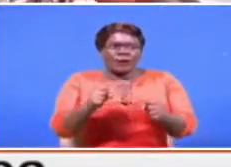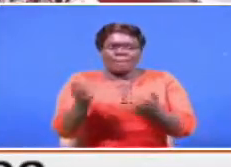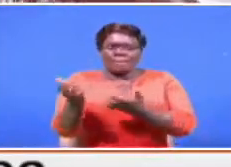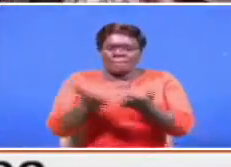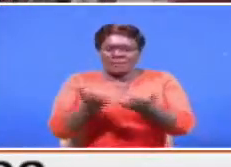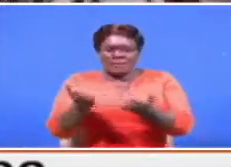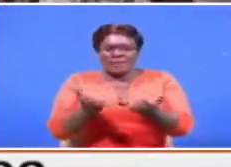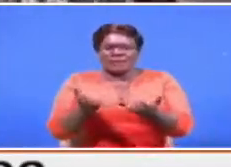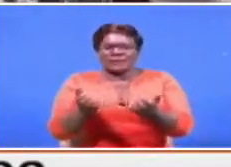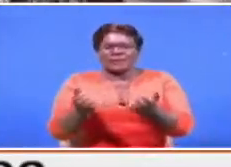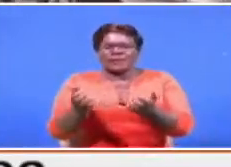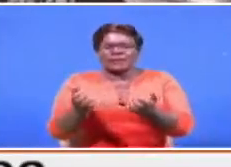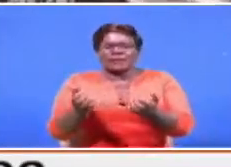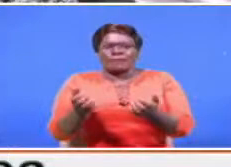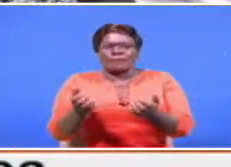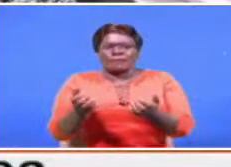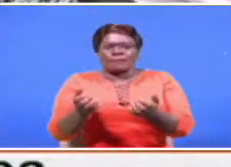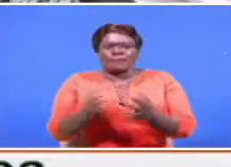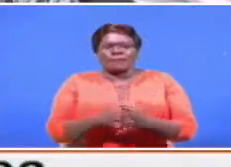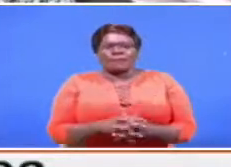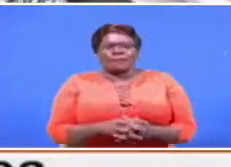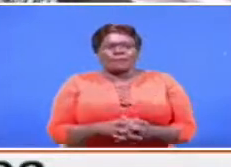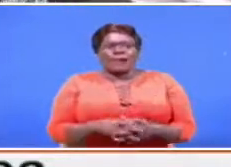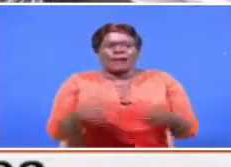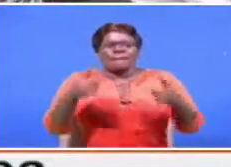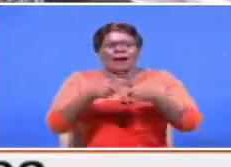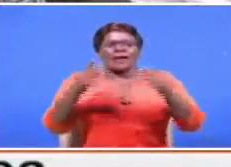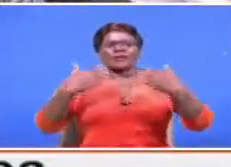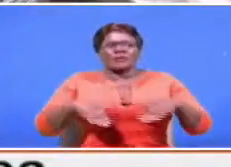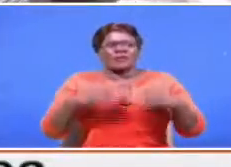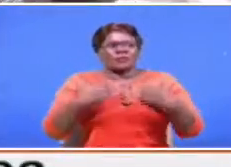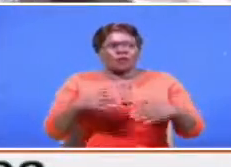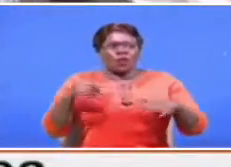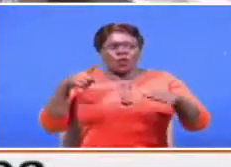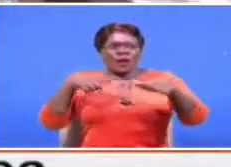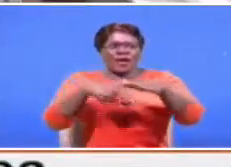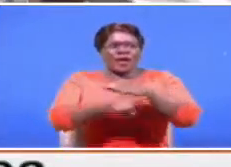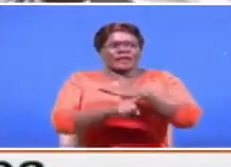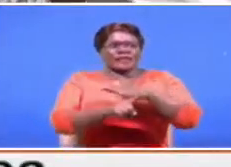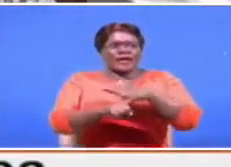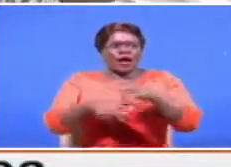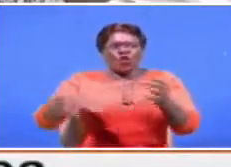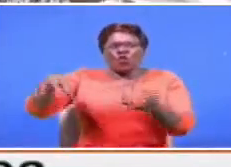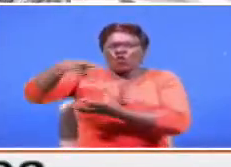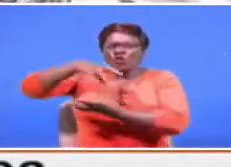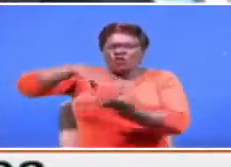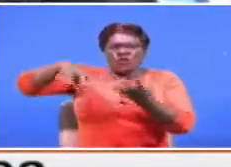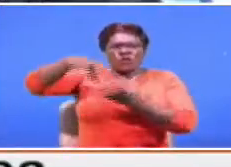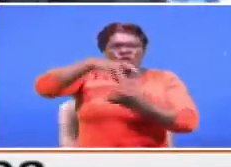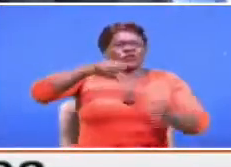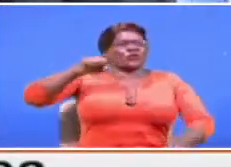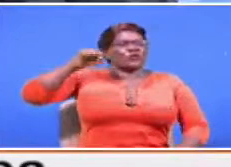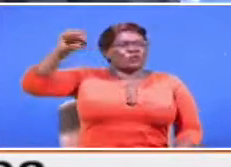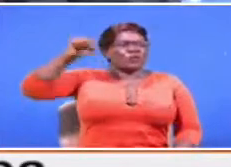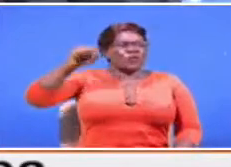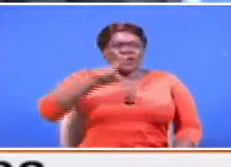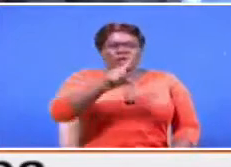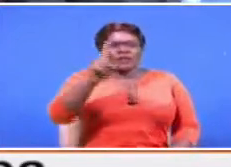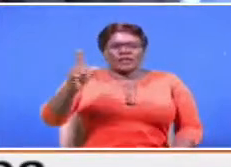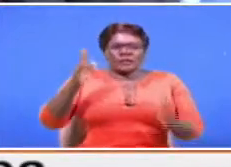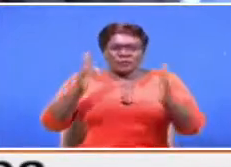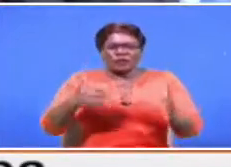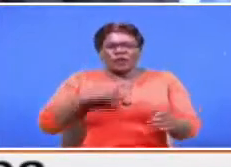biashara. Biashara. Lakini watu wengine sasa wameingia hivi tu wanakoroga kisiasa. Si kila mtu yuko na kazi